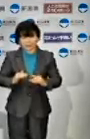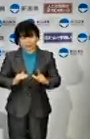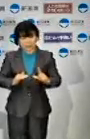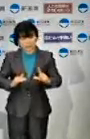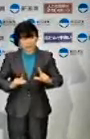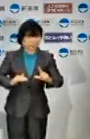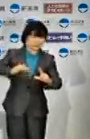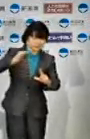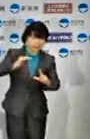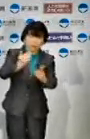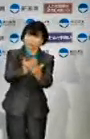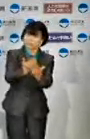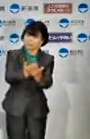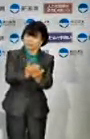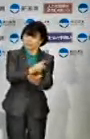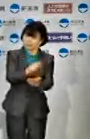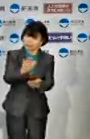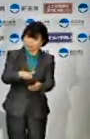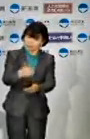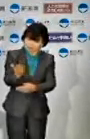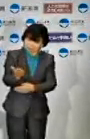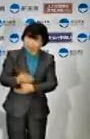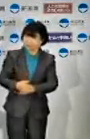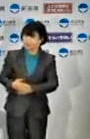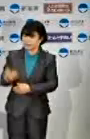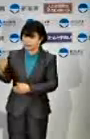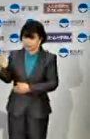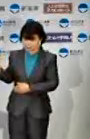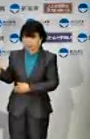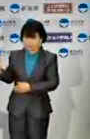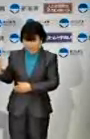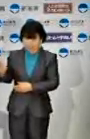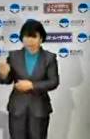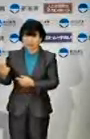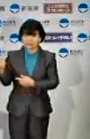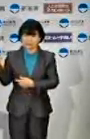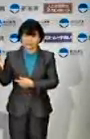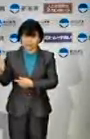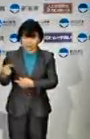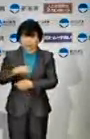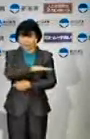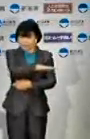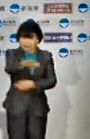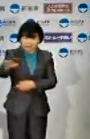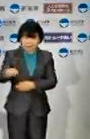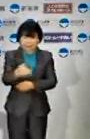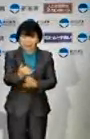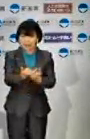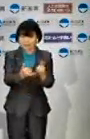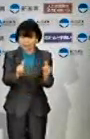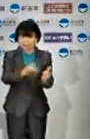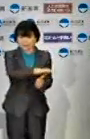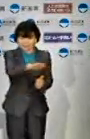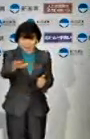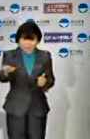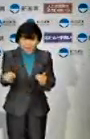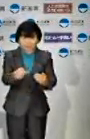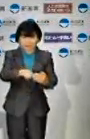ってあります？ いやいや、それはもう県民おしなべて皆さんにお願いしていることを、職員も一人